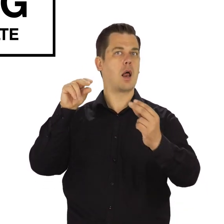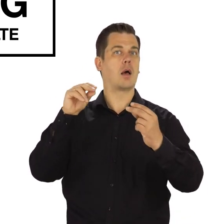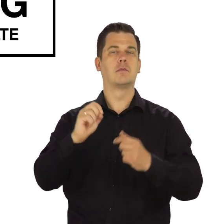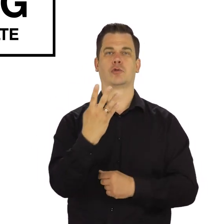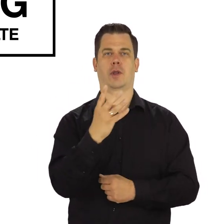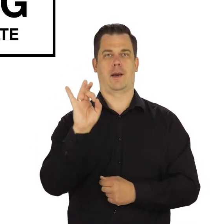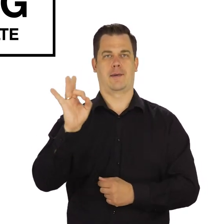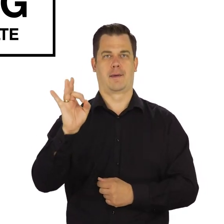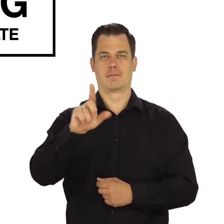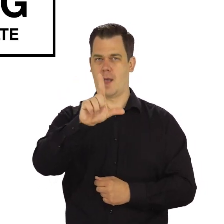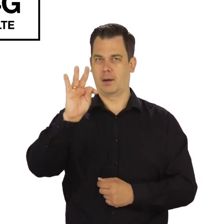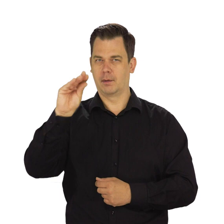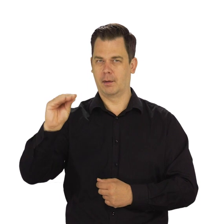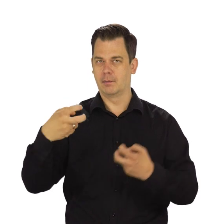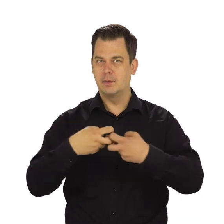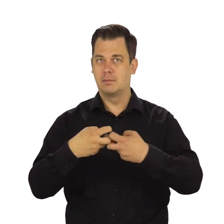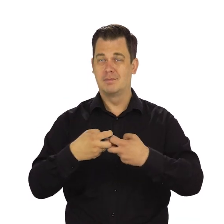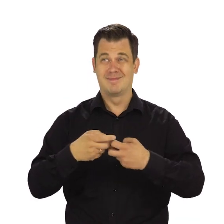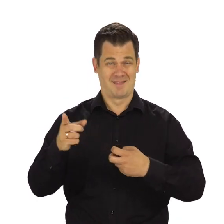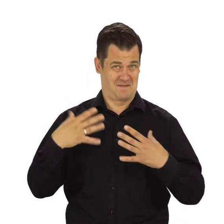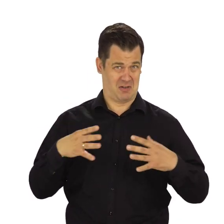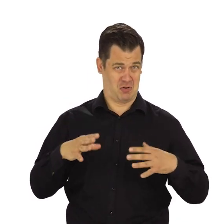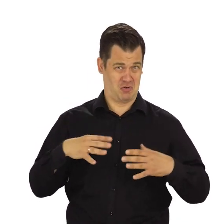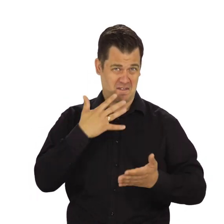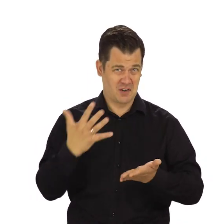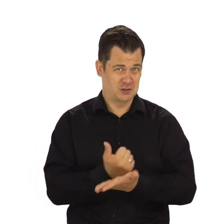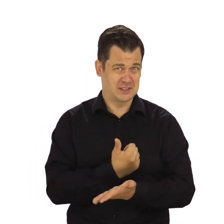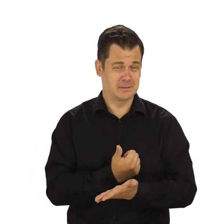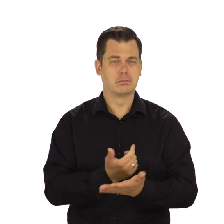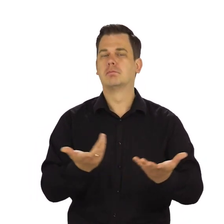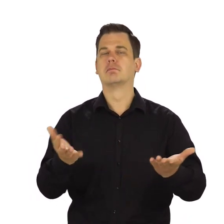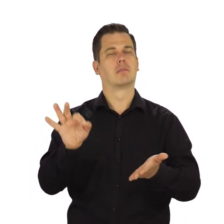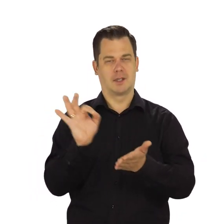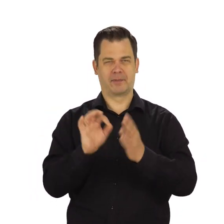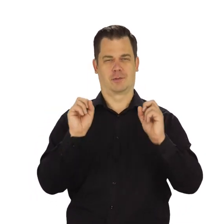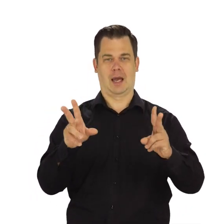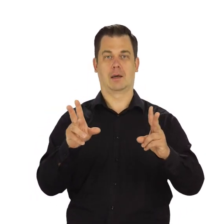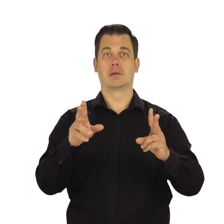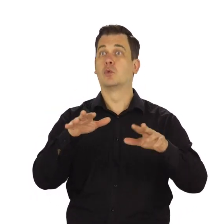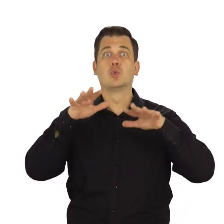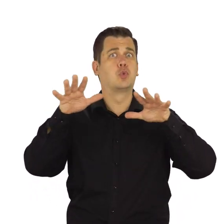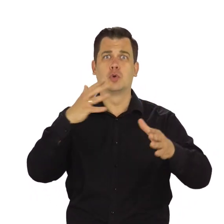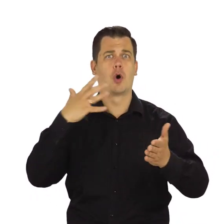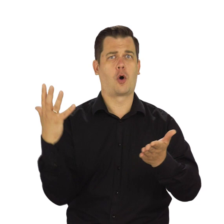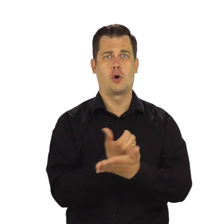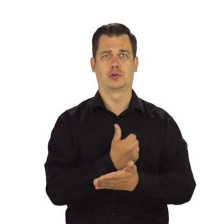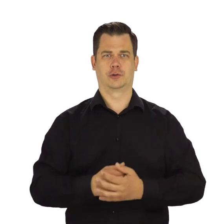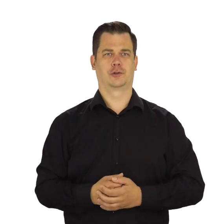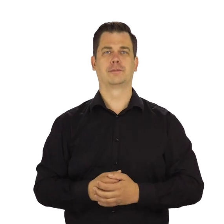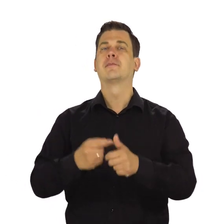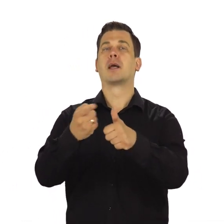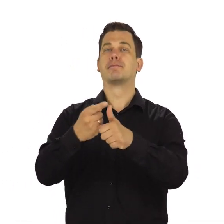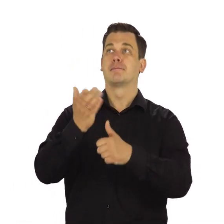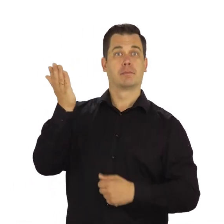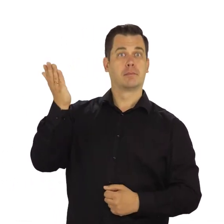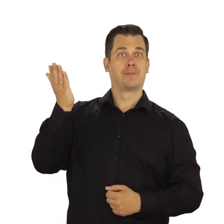sieci 4G LTE. Czy warto korzystać z tej technologii? Zdecydowanie, bo tylko zyskujesz. Po